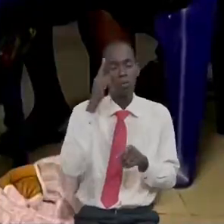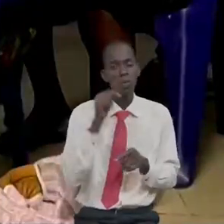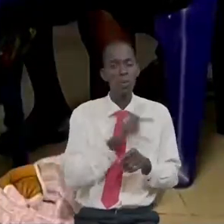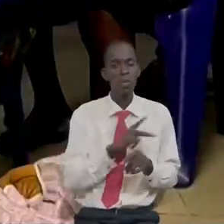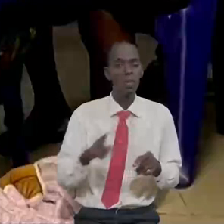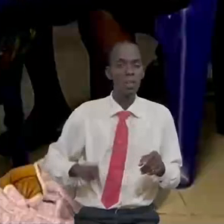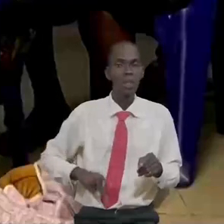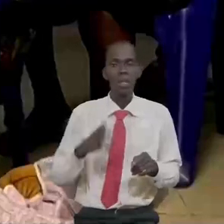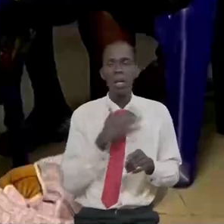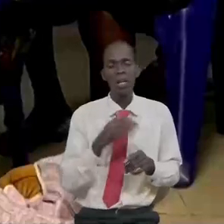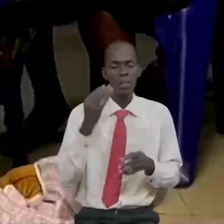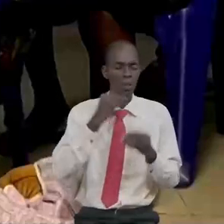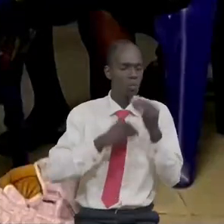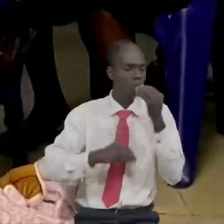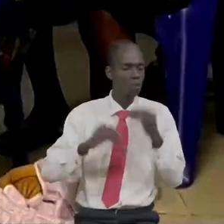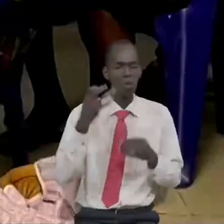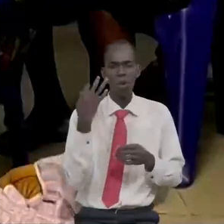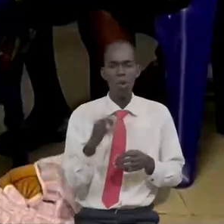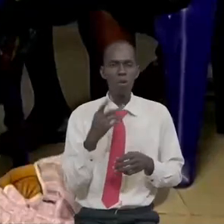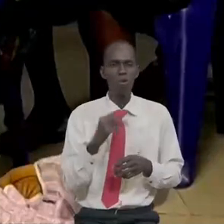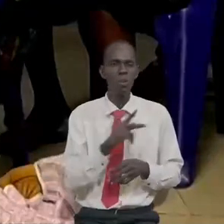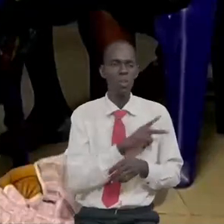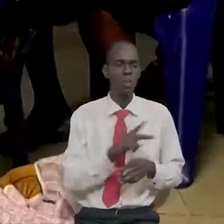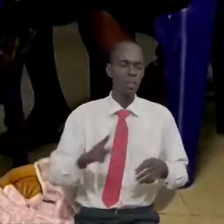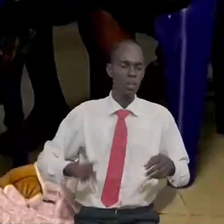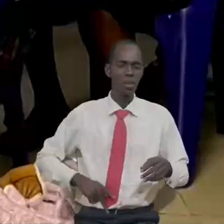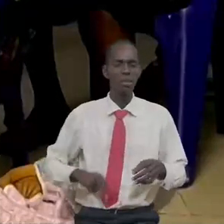Nebuchadnezzar et ses supporters de Nebuchadnezzar